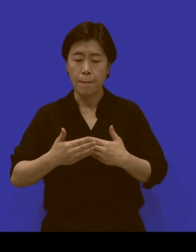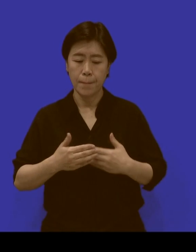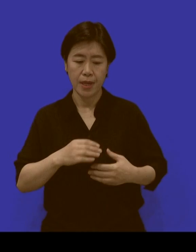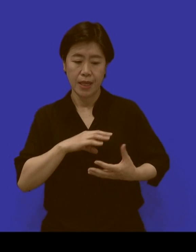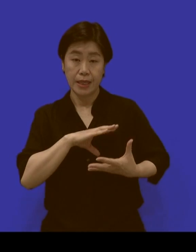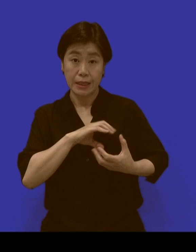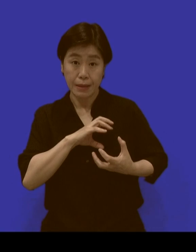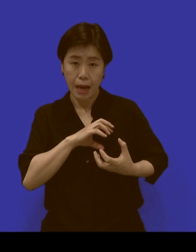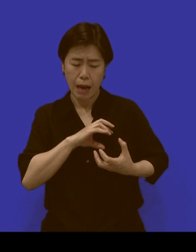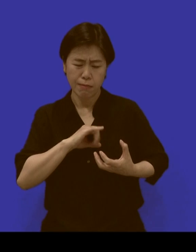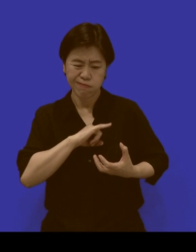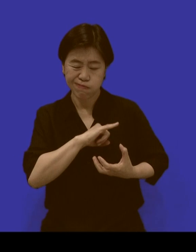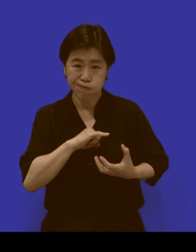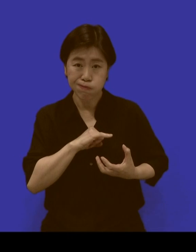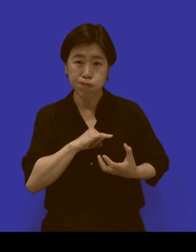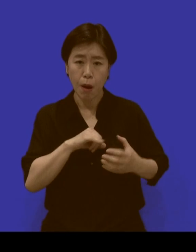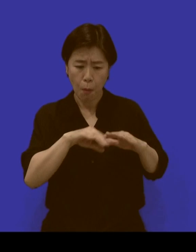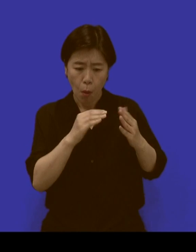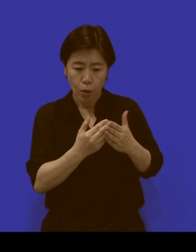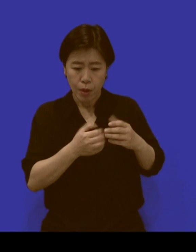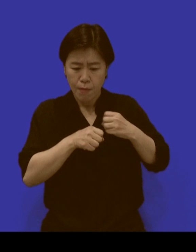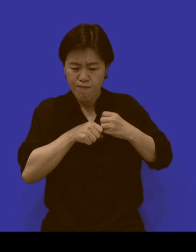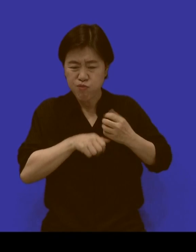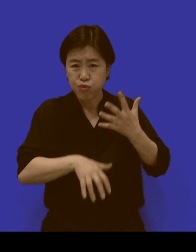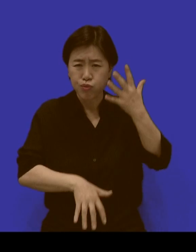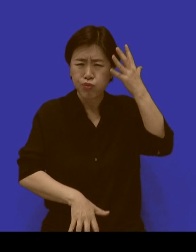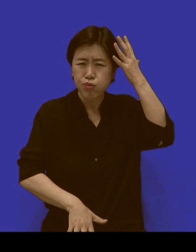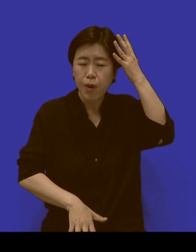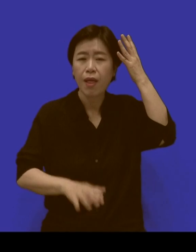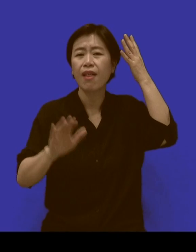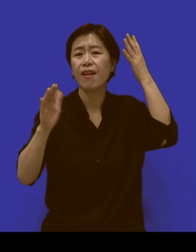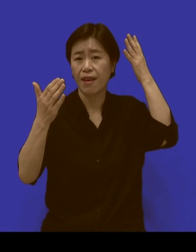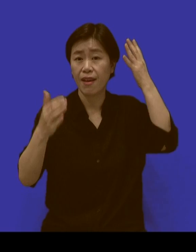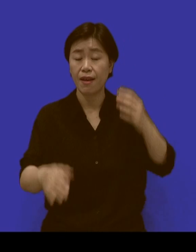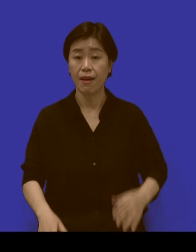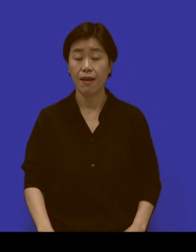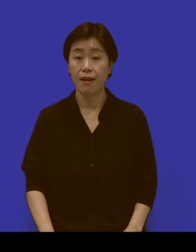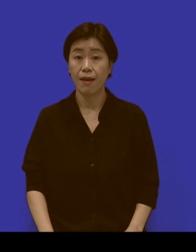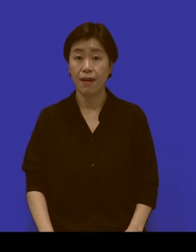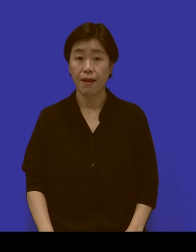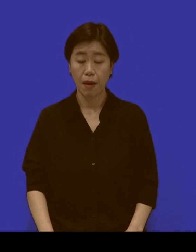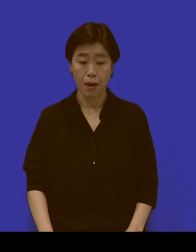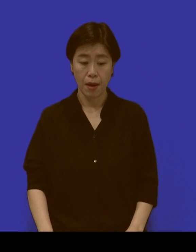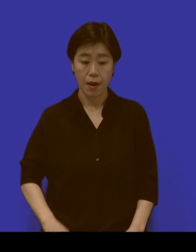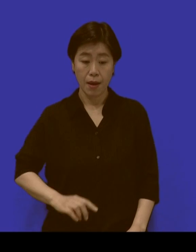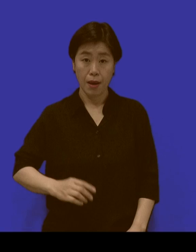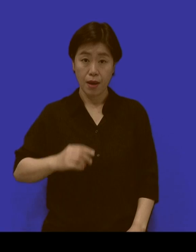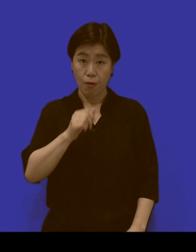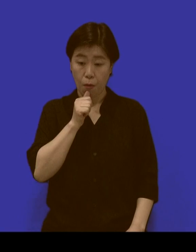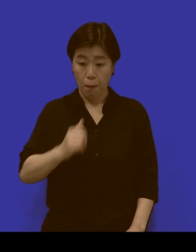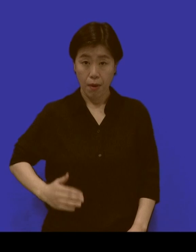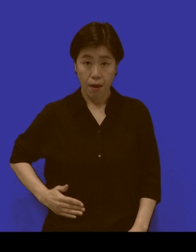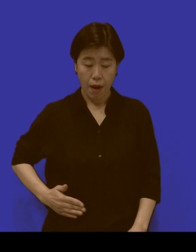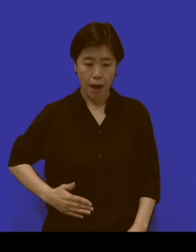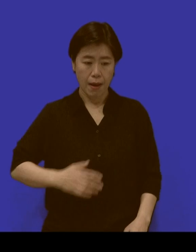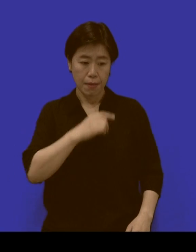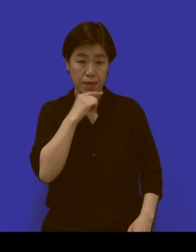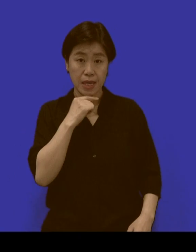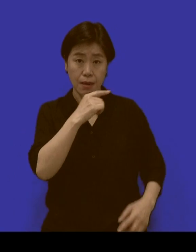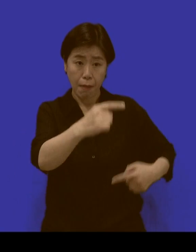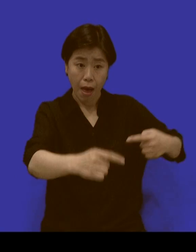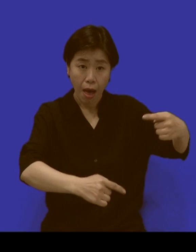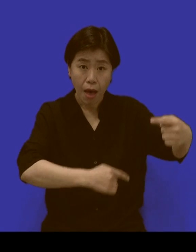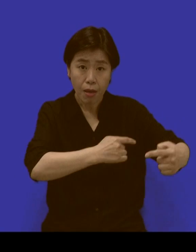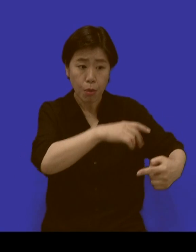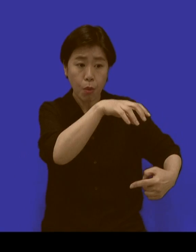심장 내막에 있던 혈전이 온몸에 다 퍼져가지고 뇌로도 퍼지고 이제 투석실에서 그분 회진을 도는 와중에 제